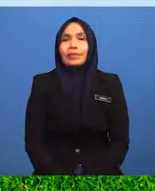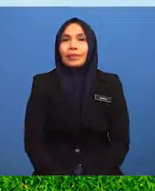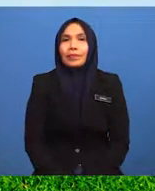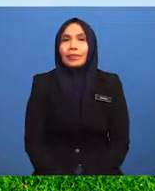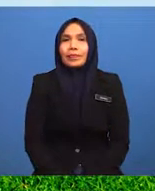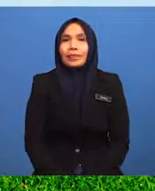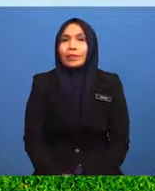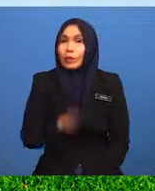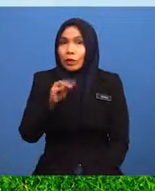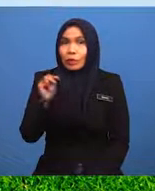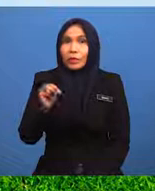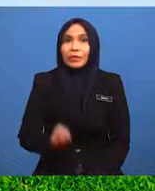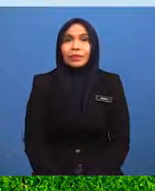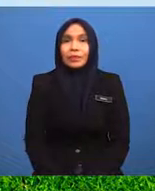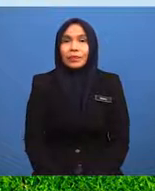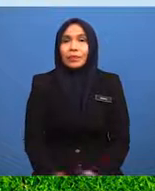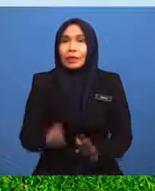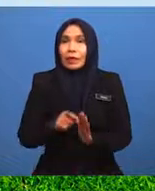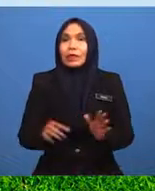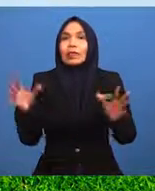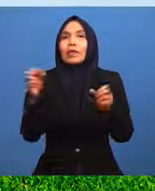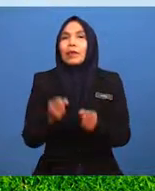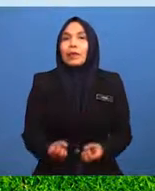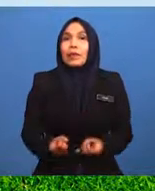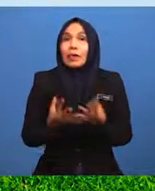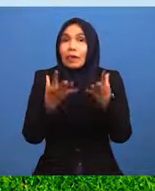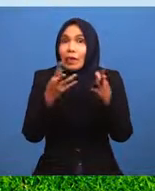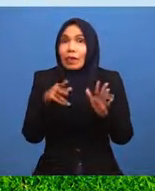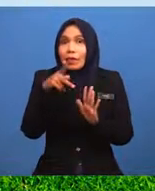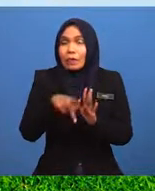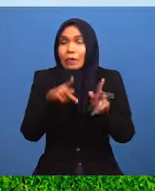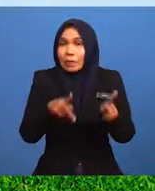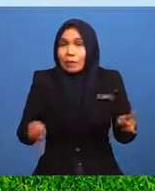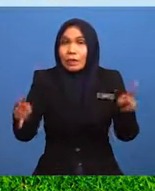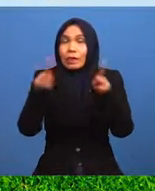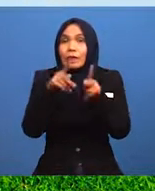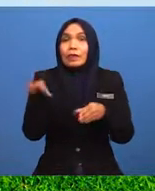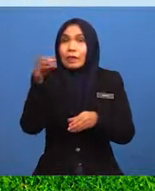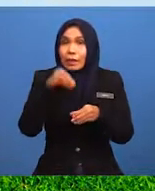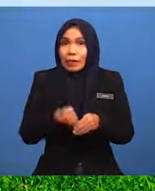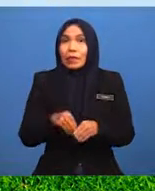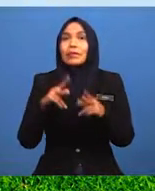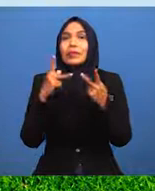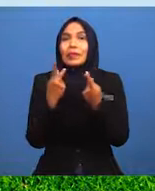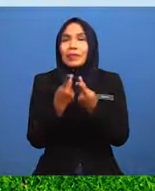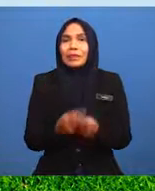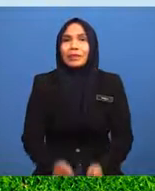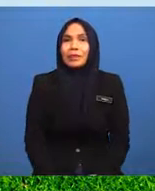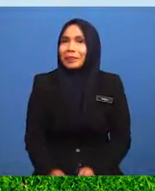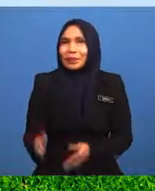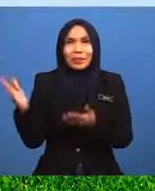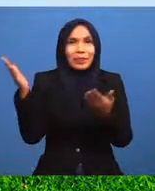Murid-murid, terdapat banyak kepentingan hemat tinggi dalam keluarga. Jom kita lihat